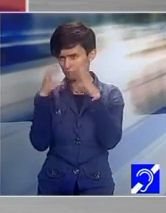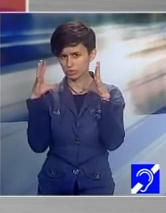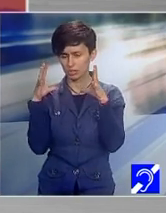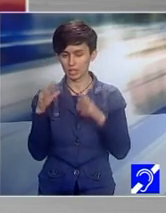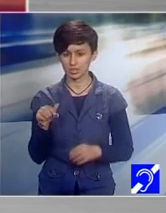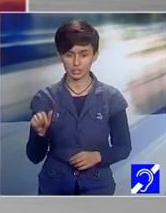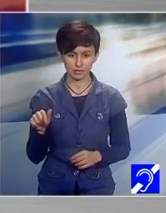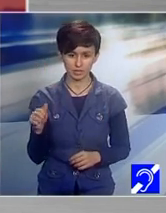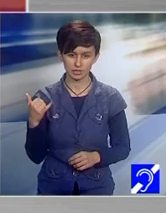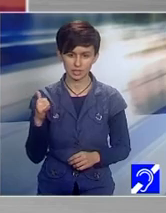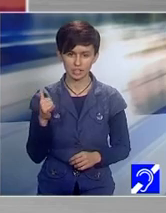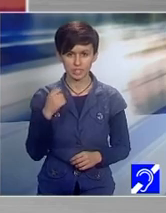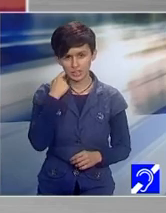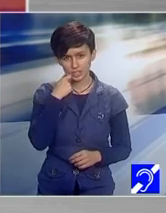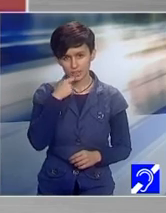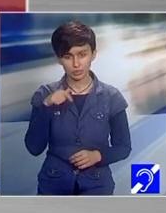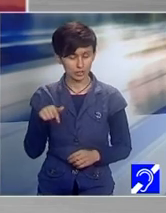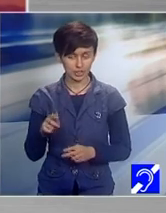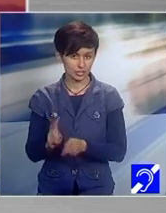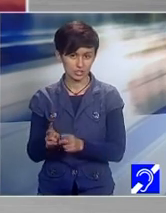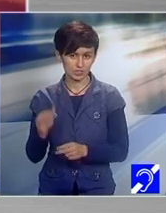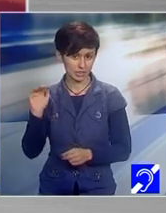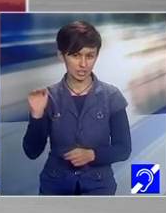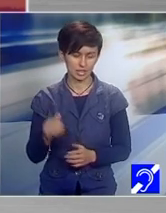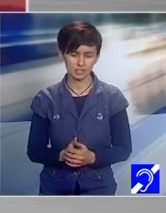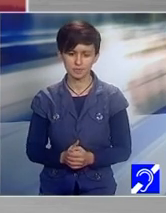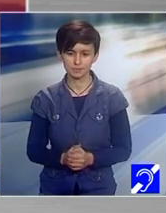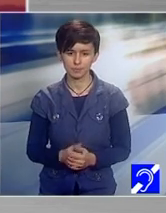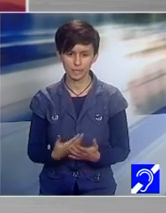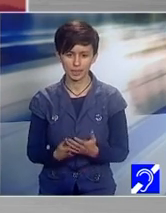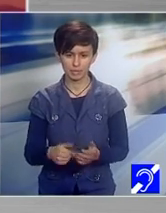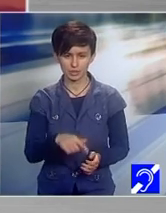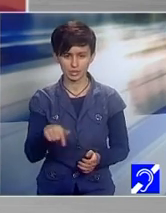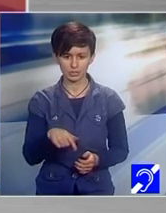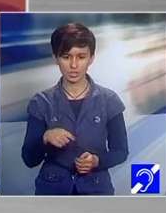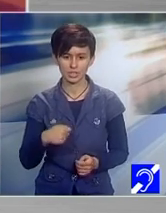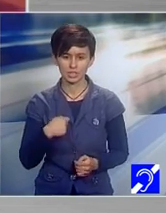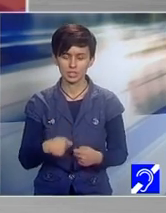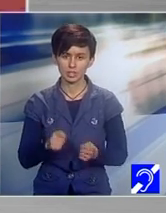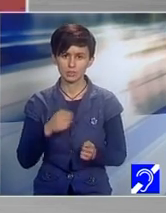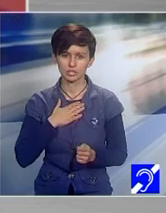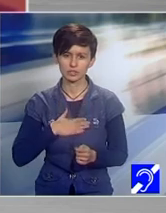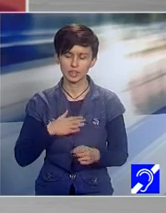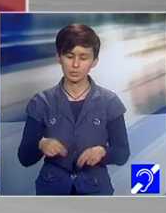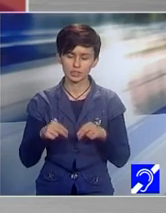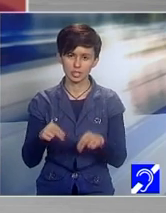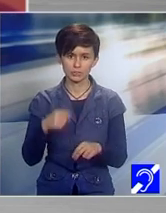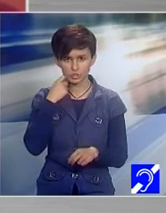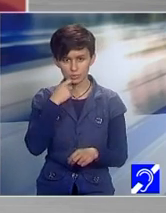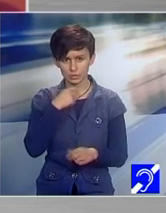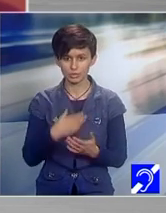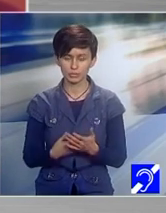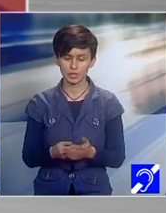din Cluj veniți aici să vă tratați? Mm-hmm. Pentru că zice, noi toți dorim să ajungem în Cluj pentru ca să fim